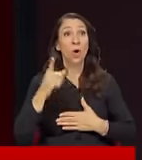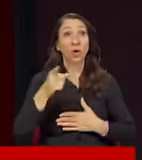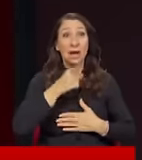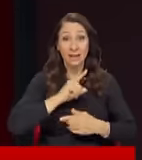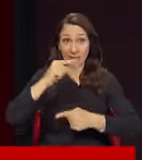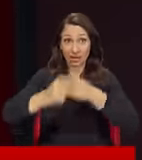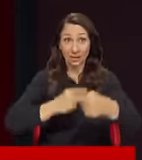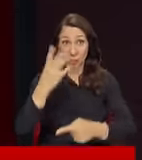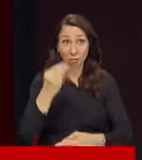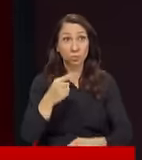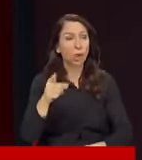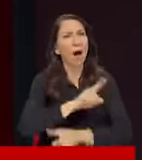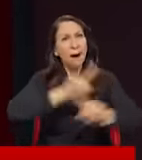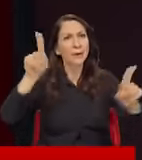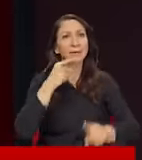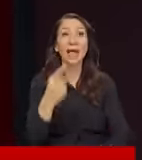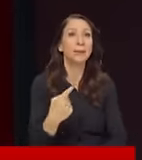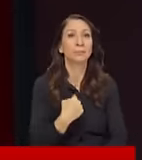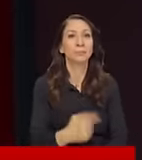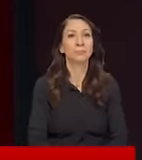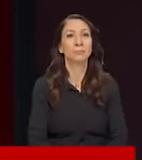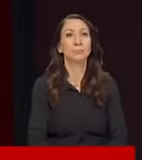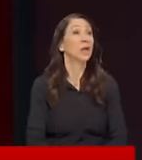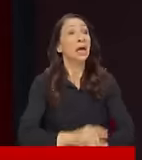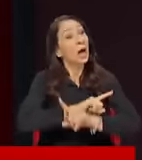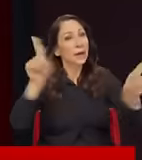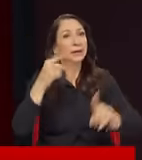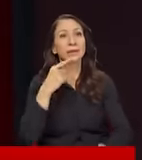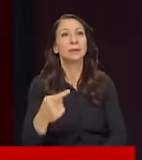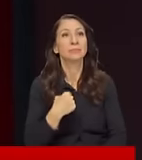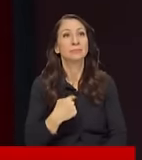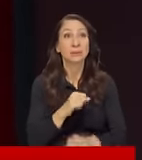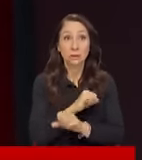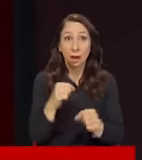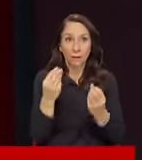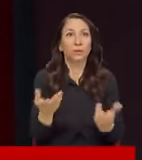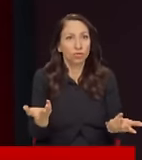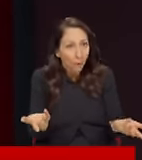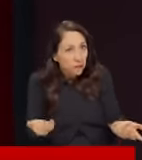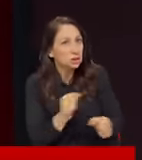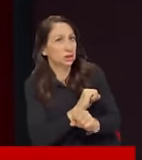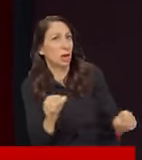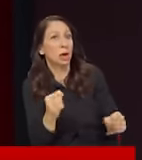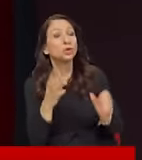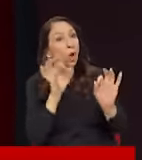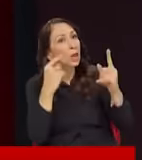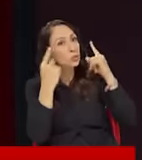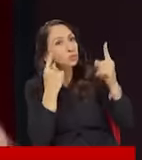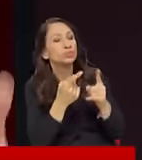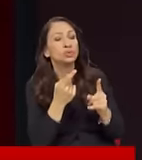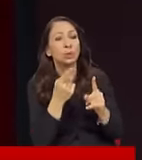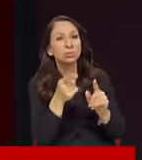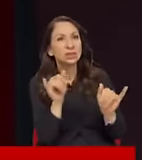adayının yerinde olsam buna şiddetle karşı çıkarım. Şiddetle karşı çıkarım. Zarar mı verdiler? Tabii ki zarar. Yani şöyle düşünün. Bu